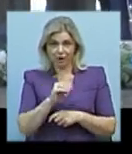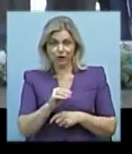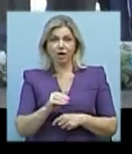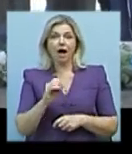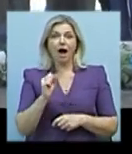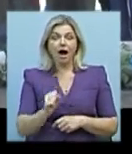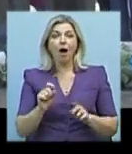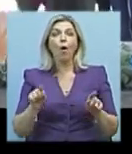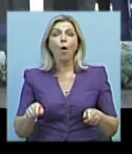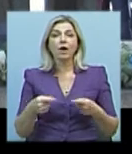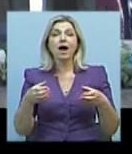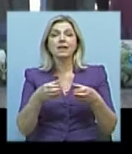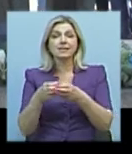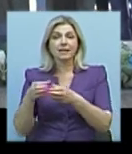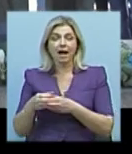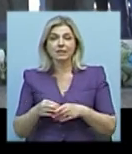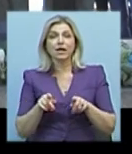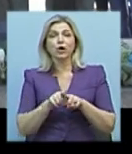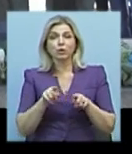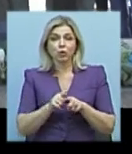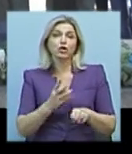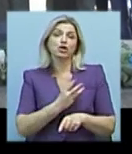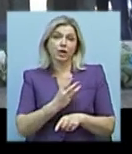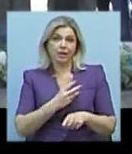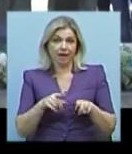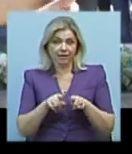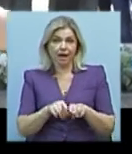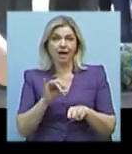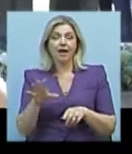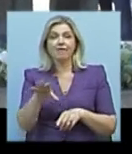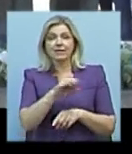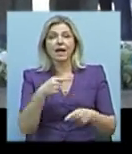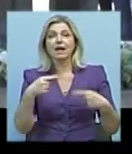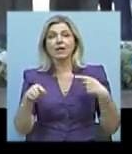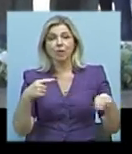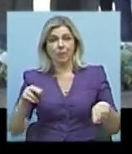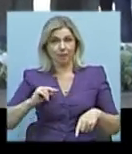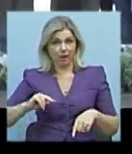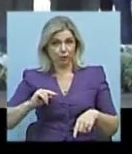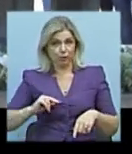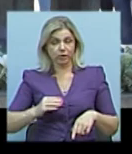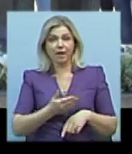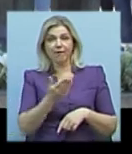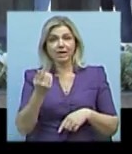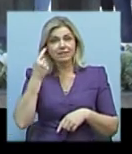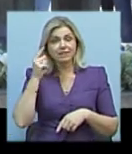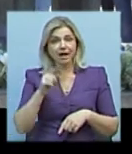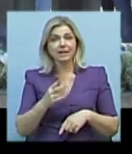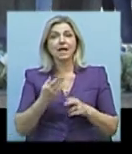Нова організація теж, мабуть, вважає так. І всі в рознобіч працюють. Ви знаєте, це